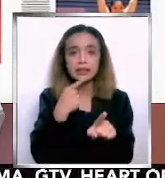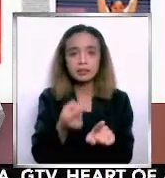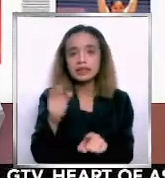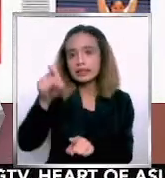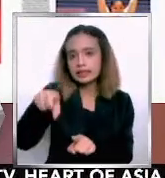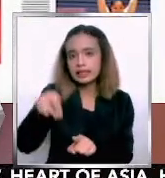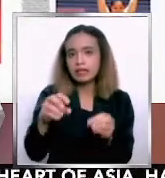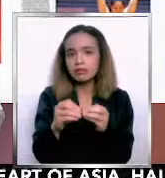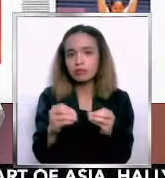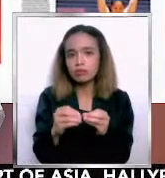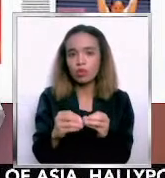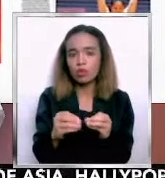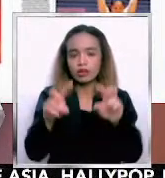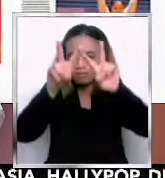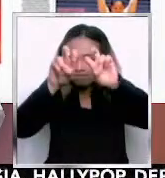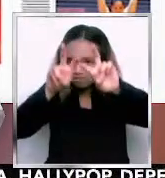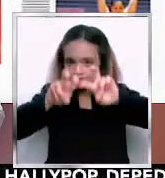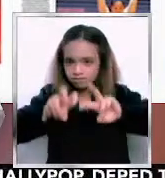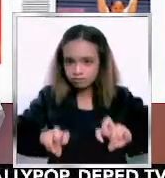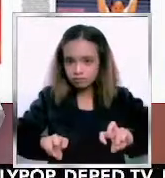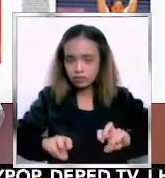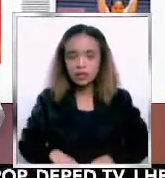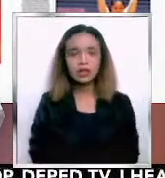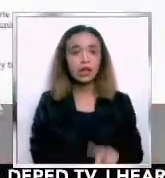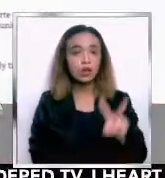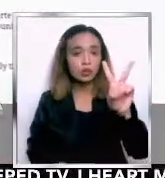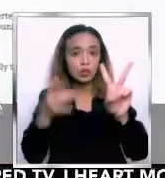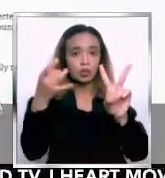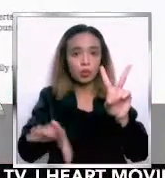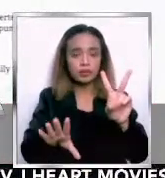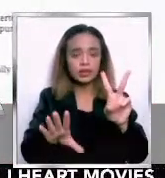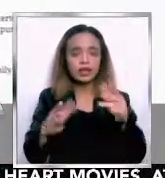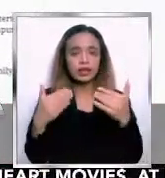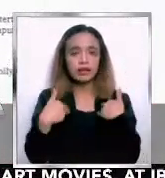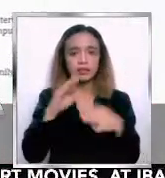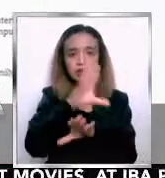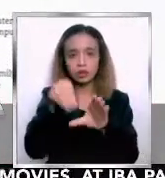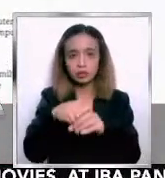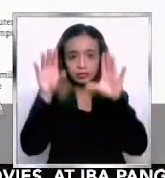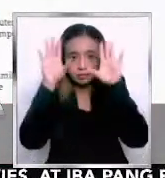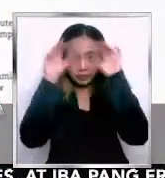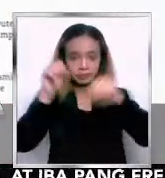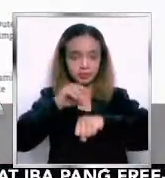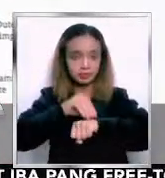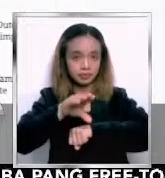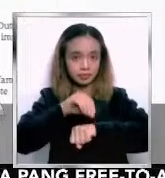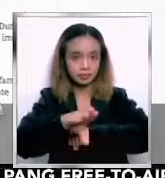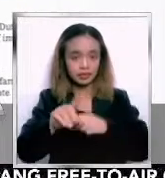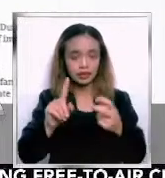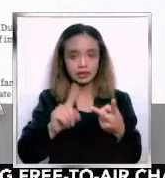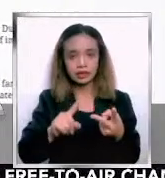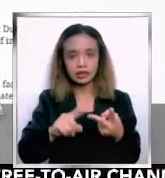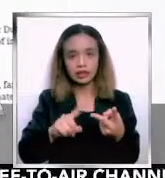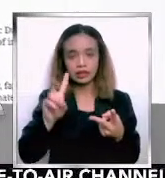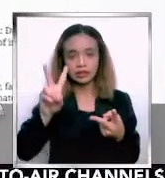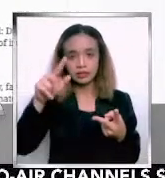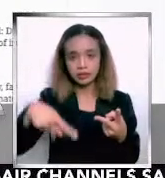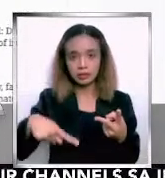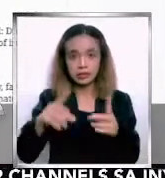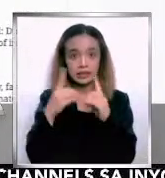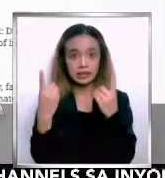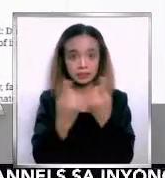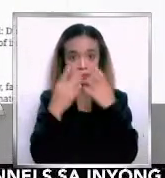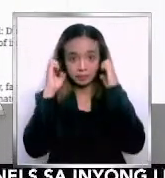sa pagkilatis. Dalawa pa lamang kumpirmadong pasok sa Marcos cabinet, sina Presumptive Vice President Sara Duterte sa Department of Education